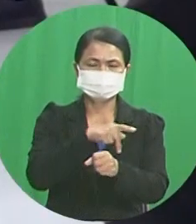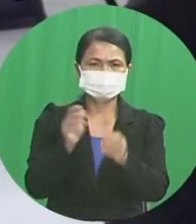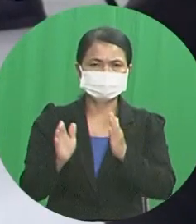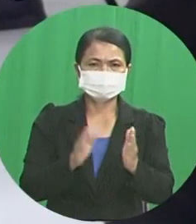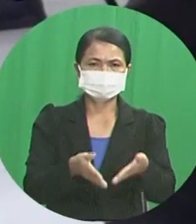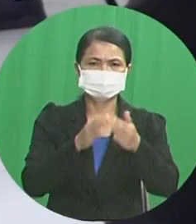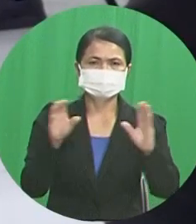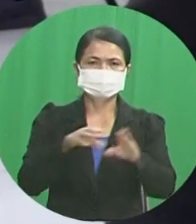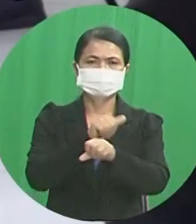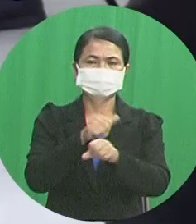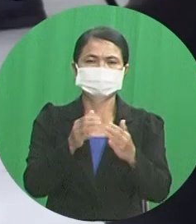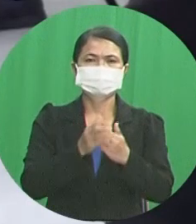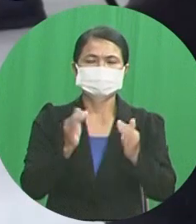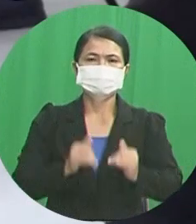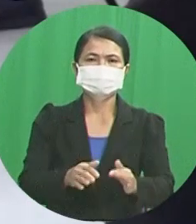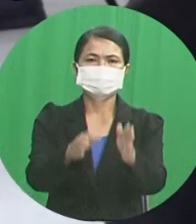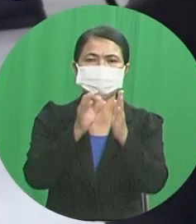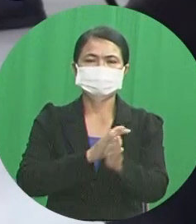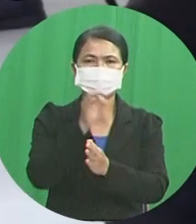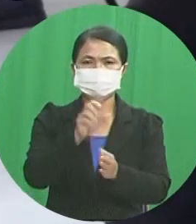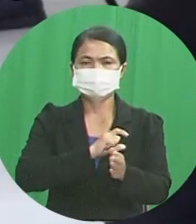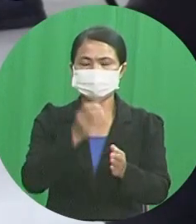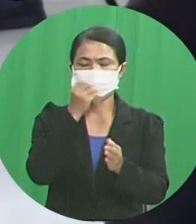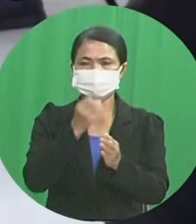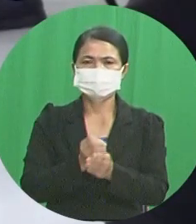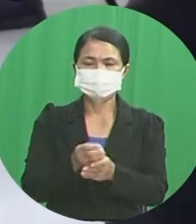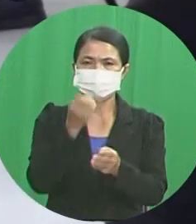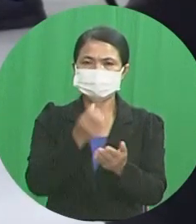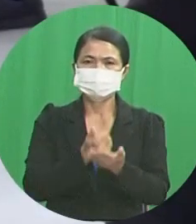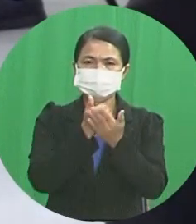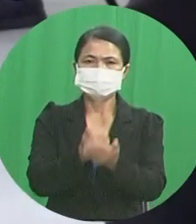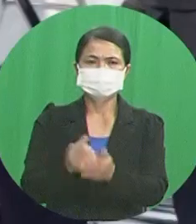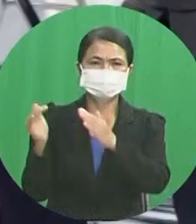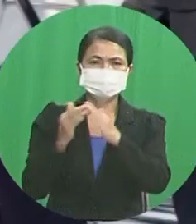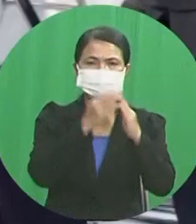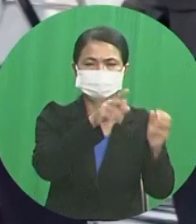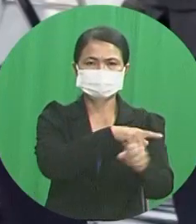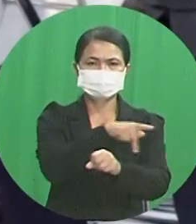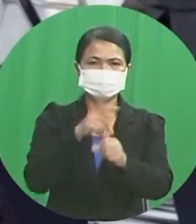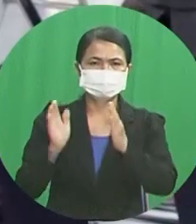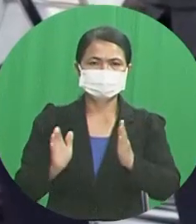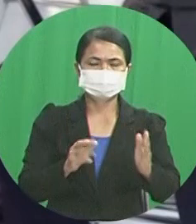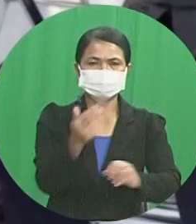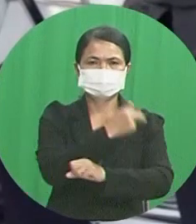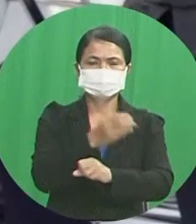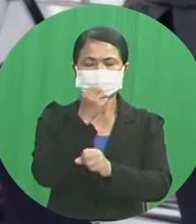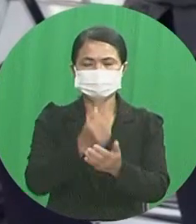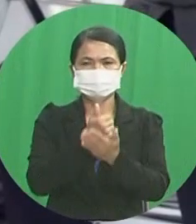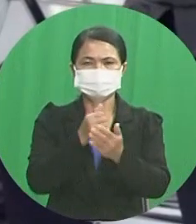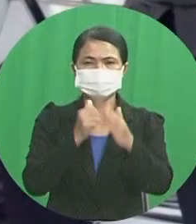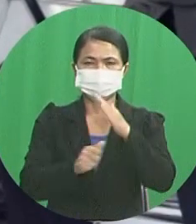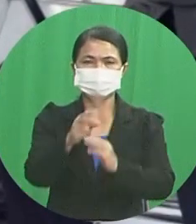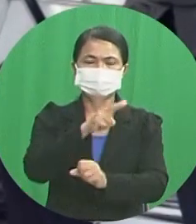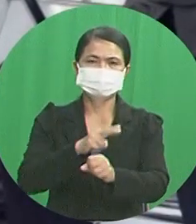ង្កើតក្រុមការងារដឹកនាំសម្របសម្រួលវិស័យសន្តិសុខស្បៀងនិងអាហារូបត្ថម្ភរាជធានីខេត្តនិងរៀបចំទិវាអាហារូបត្ថម្ភថ្នាក់ក្រោ